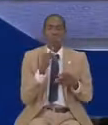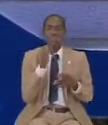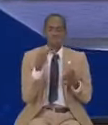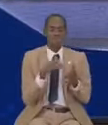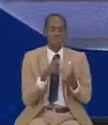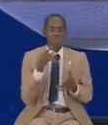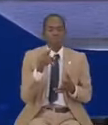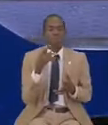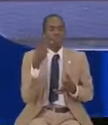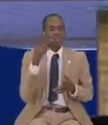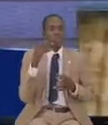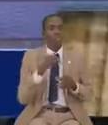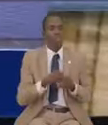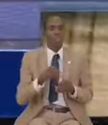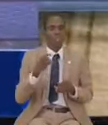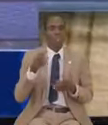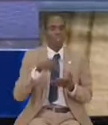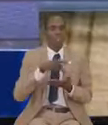somme